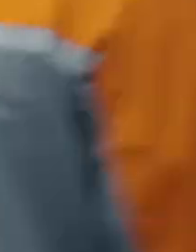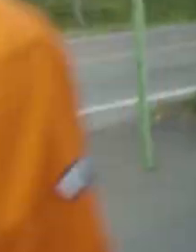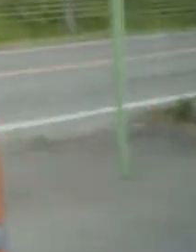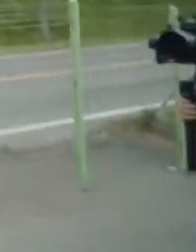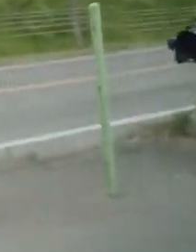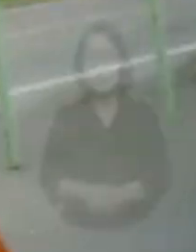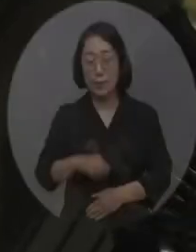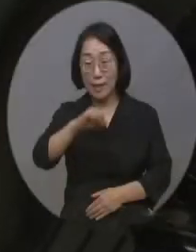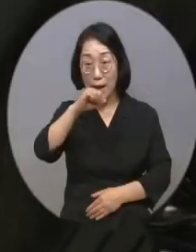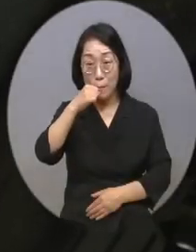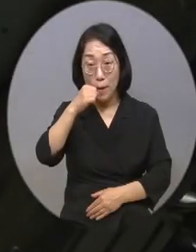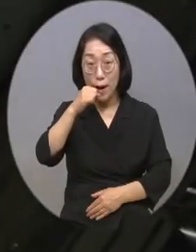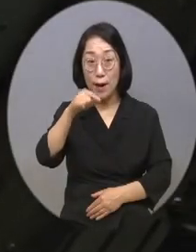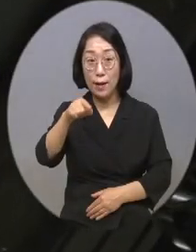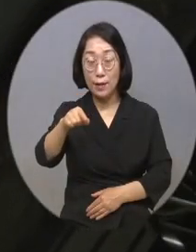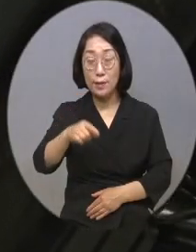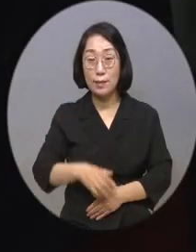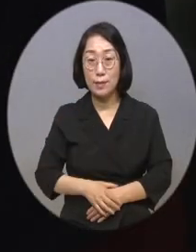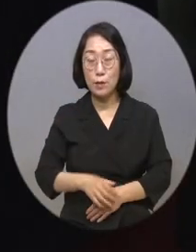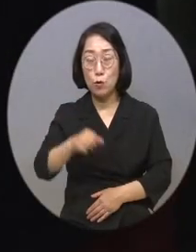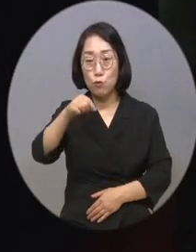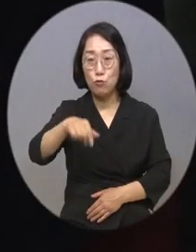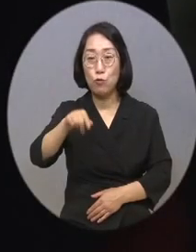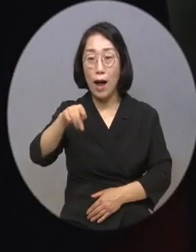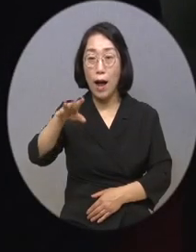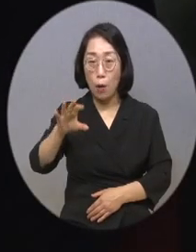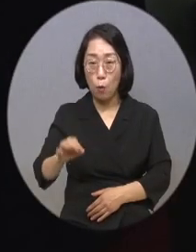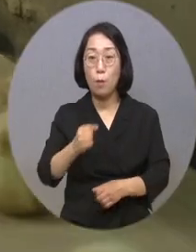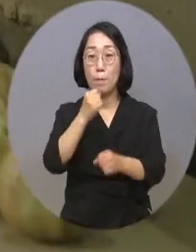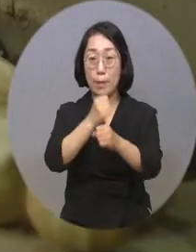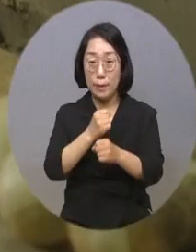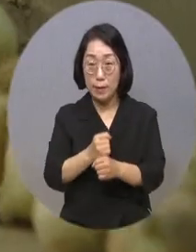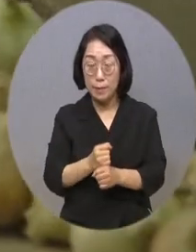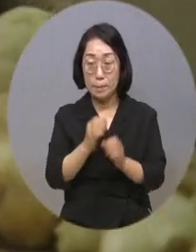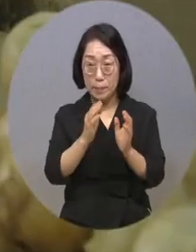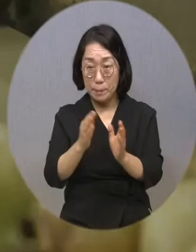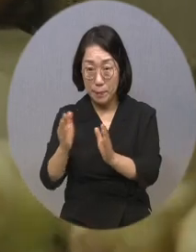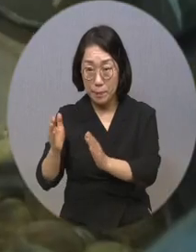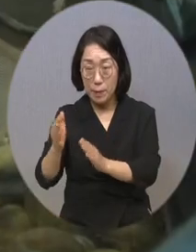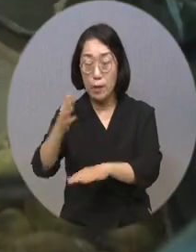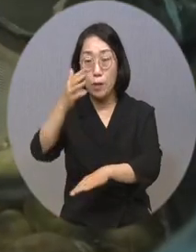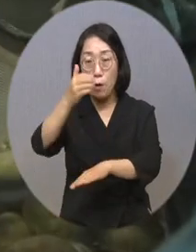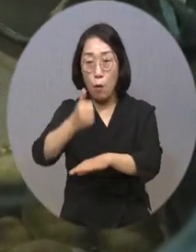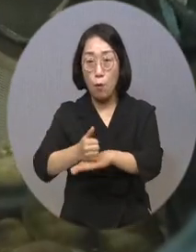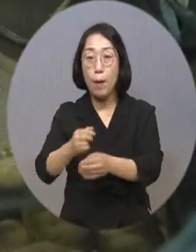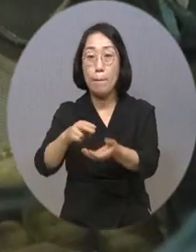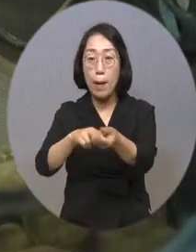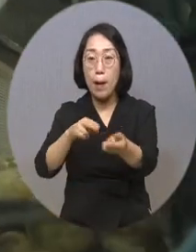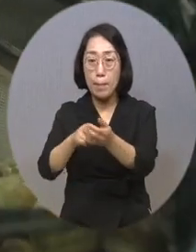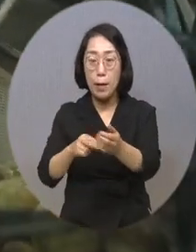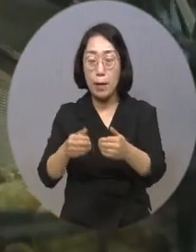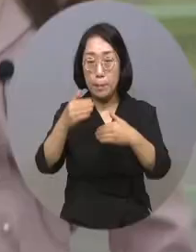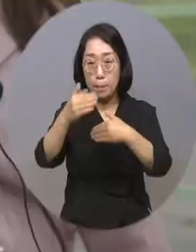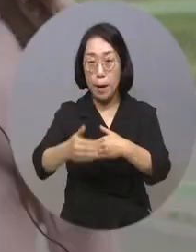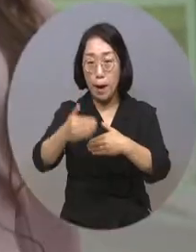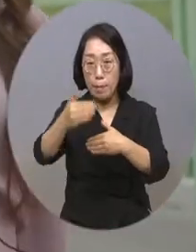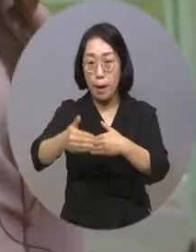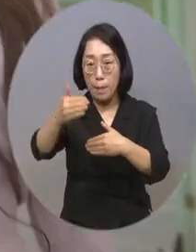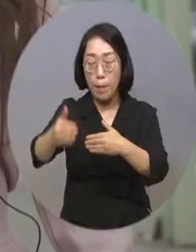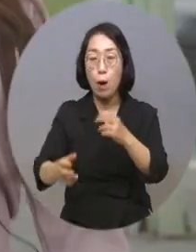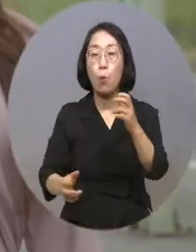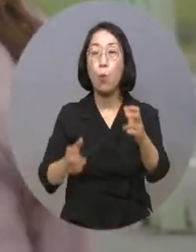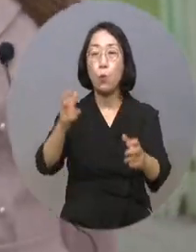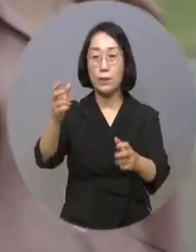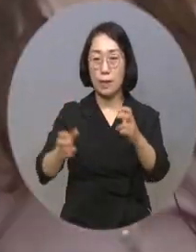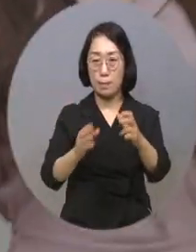그리고 이제 양파를 후가공을 통해서 어떻게 판매되기 전까지의 과정을 책임지는 곳입니다. 공장이죠? 그죠, 공장이죠,